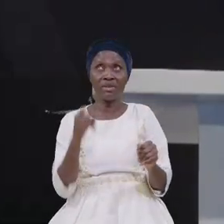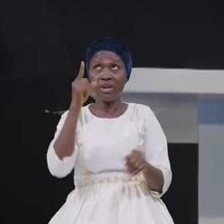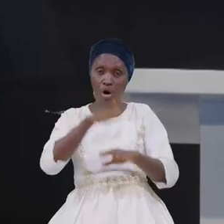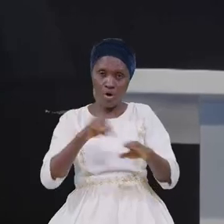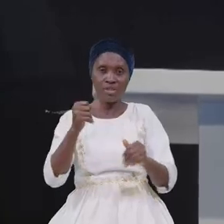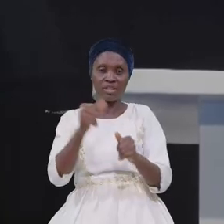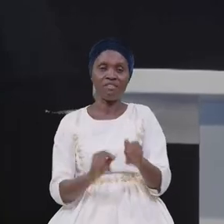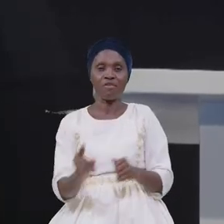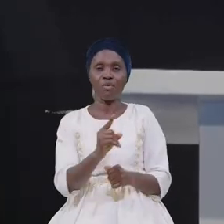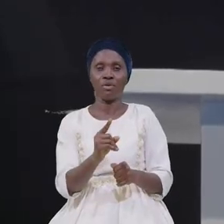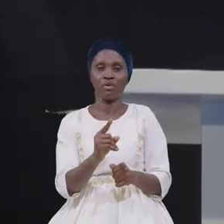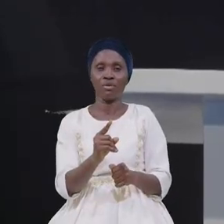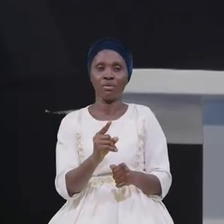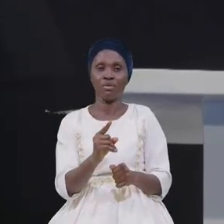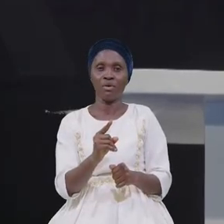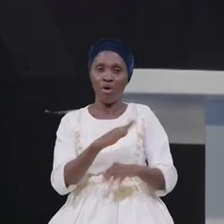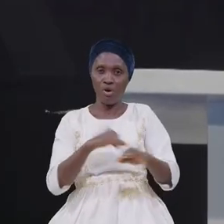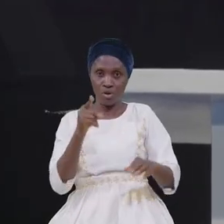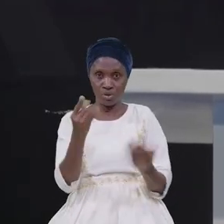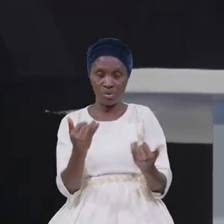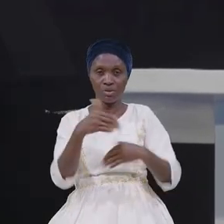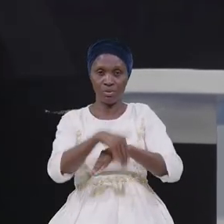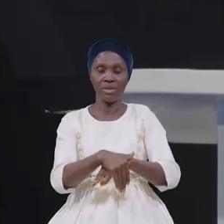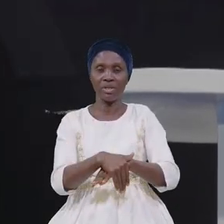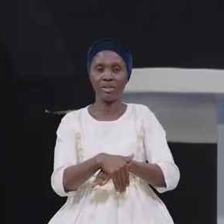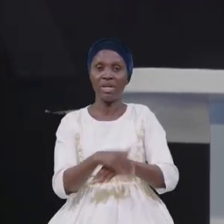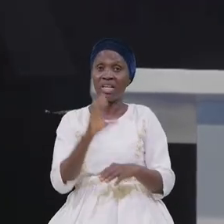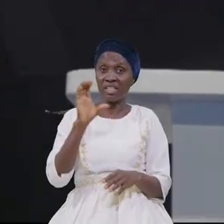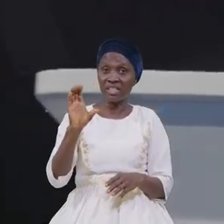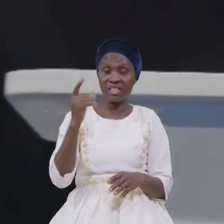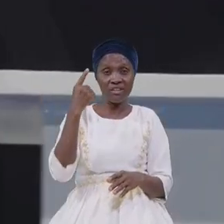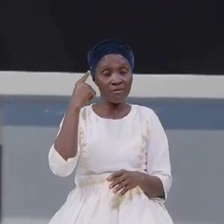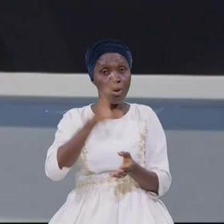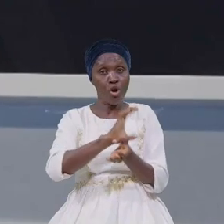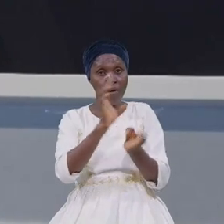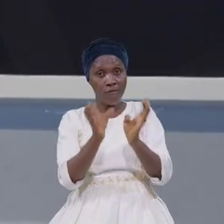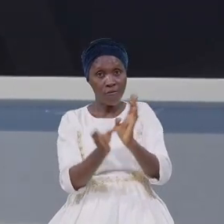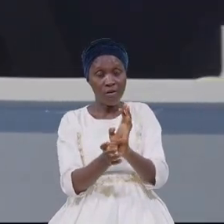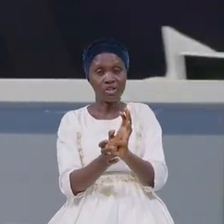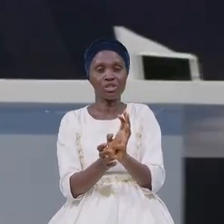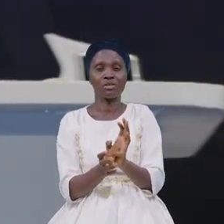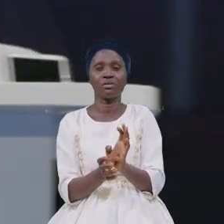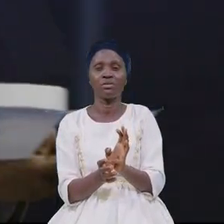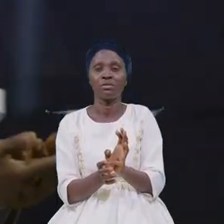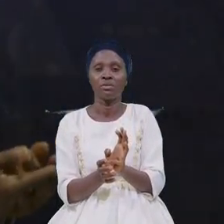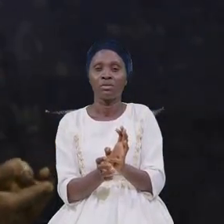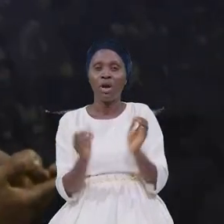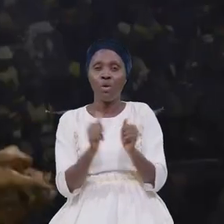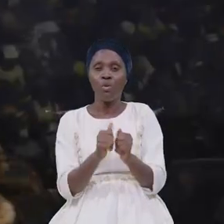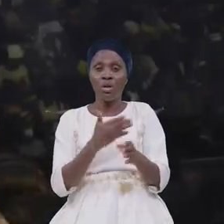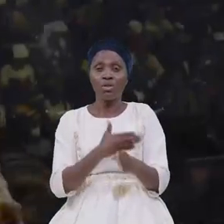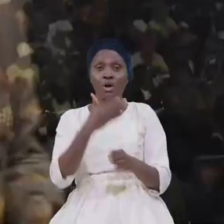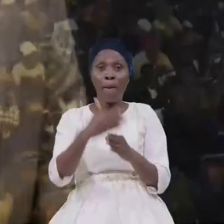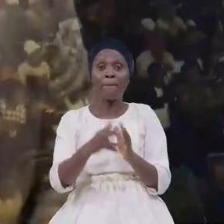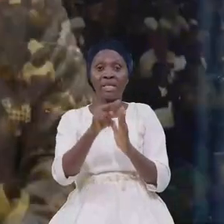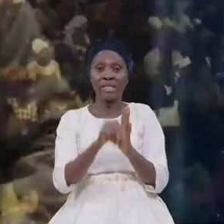soir. C'est la conversion complète par Christ. La conversion, c'est pas la grâce.